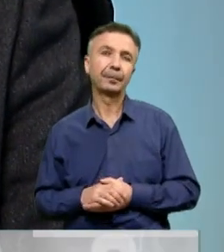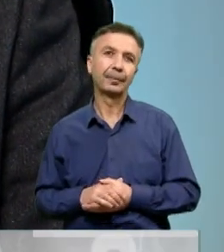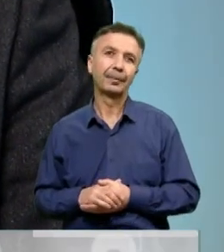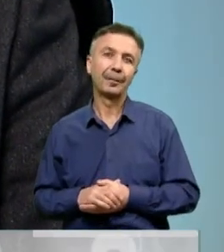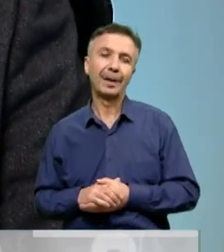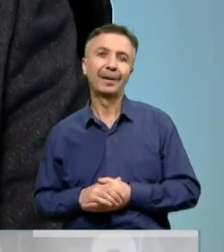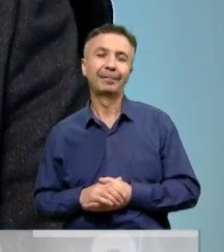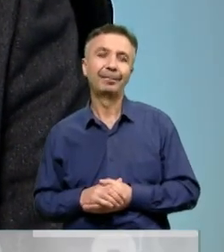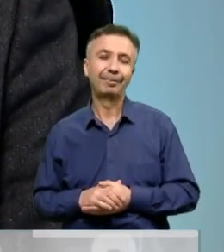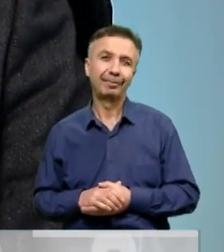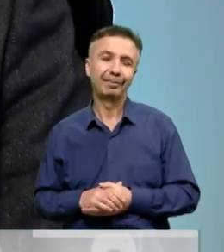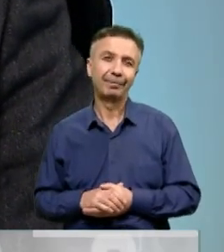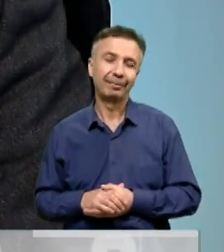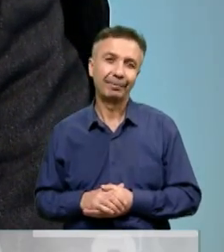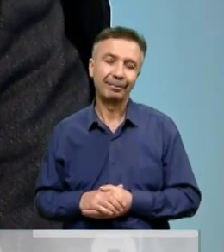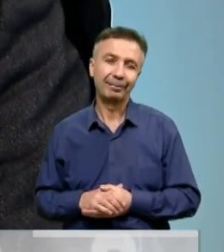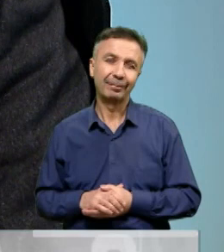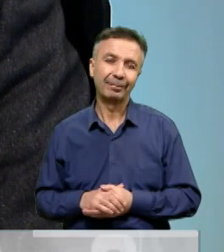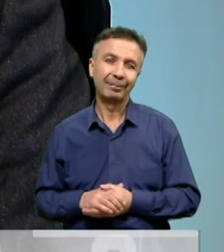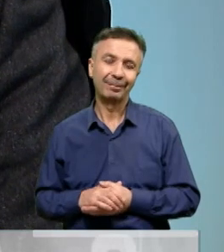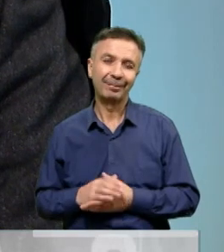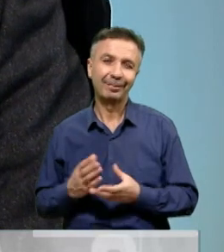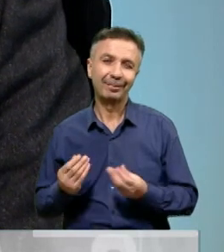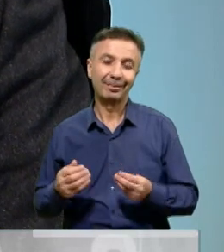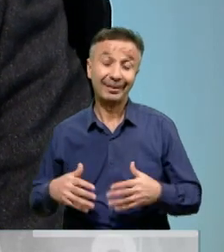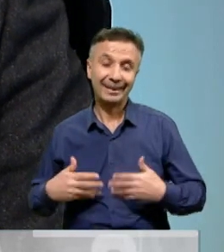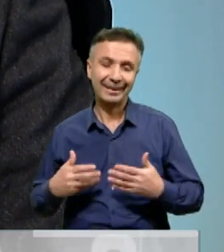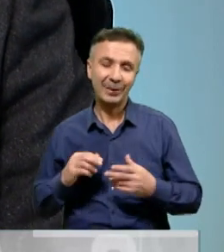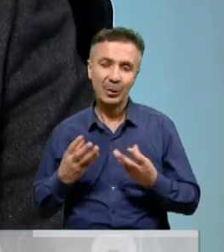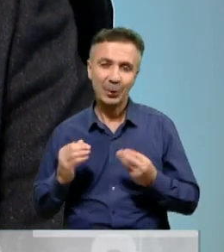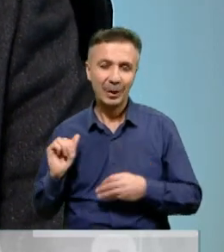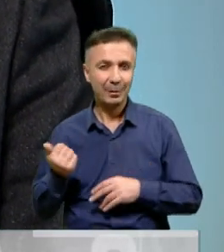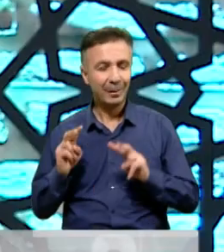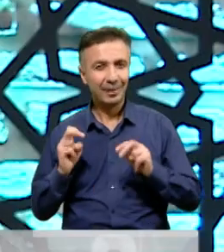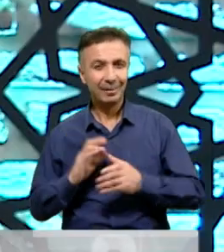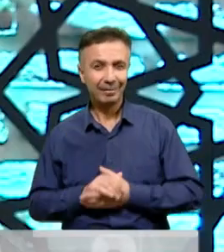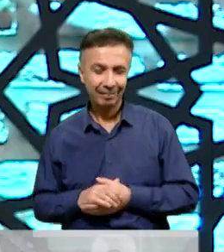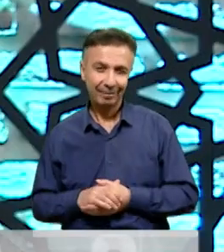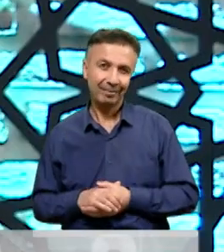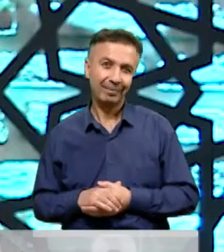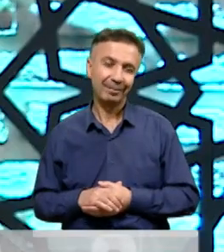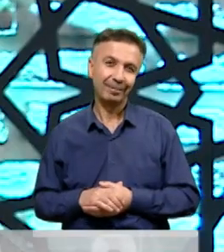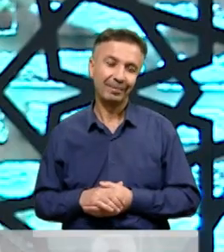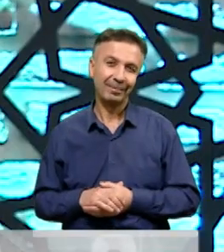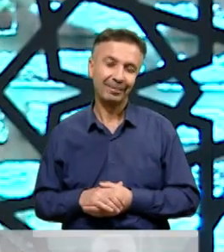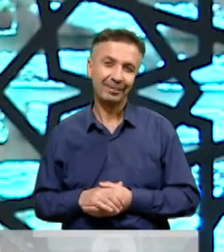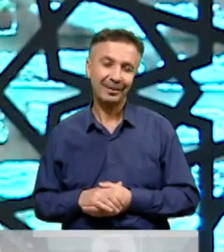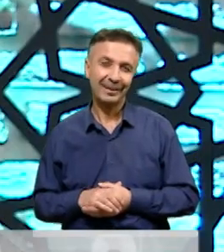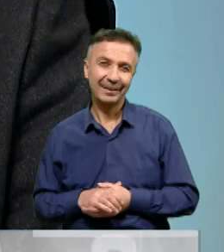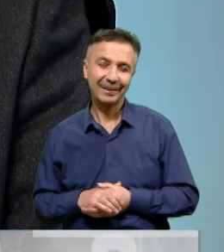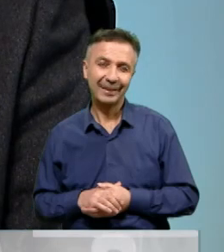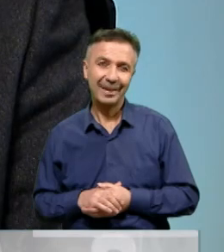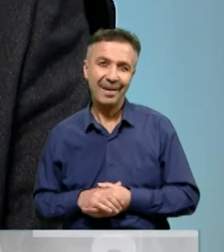bahsi geçelim isterseniz. Çok heyecanlandım. Yani bu bahis çok önemli bir konu çünkü hocam, hani siz yani dediniz çok kısa sürer ama esas